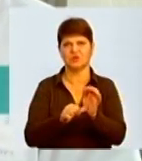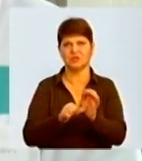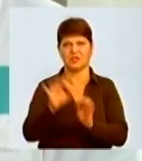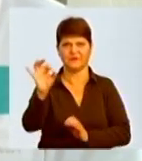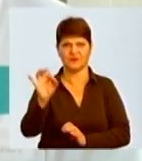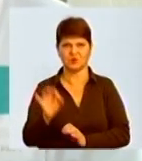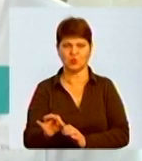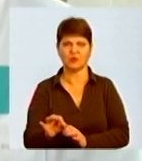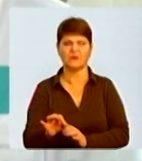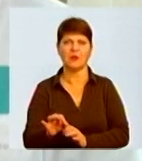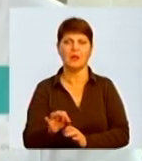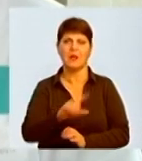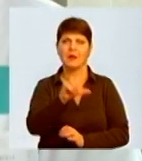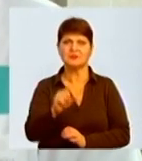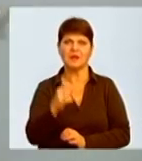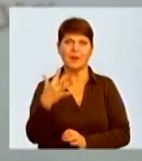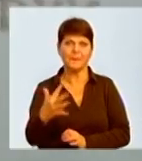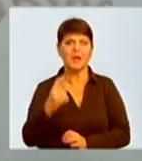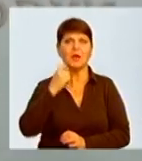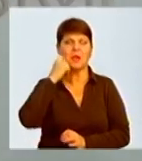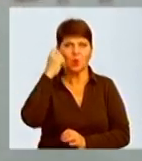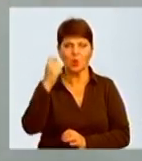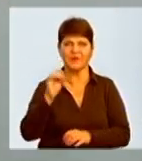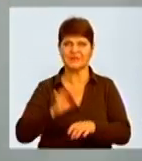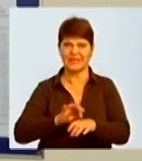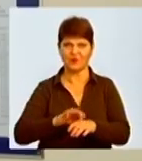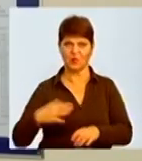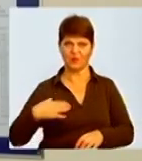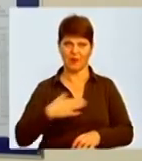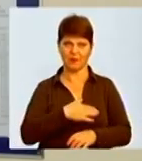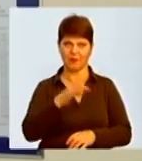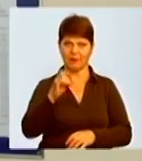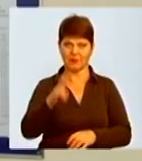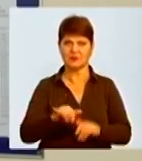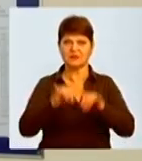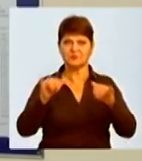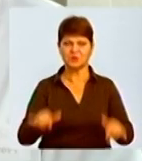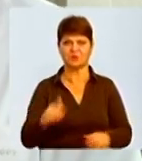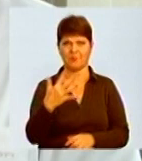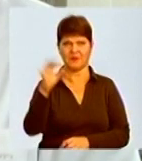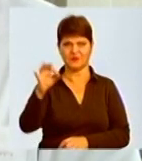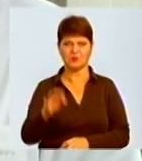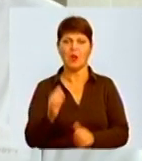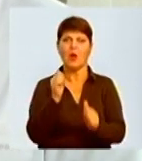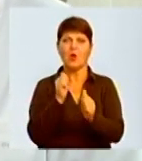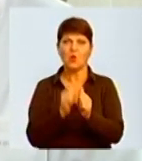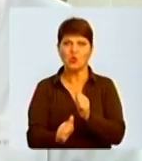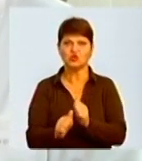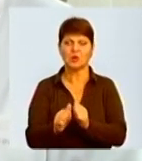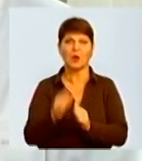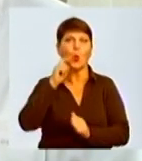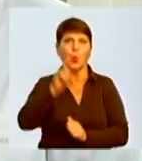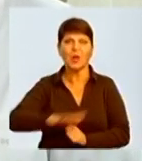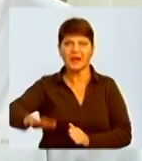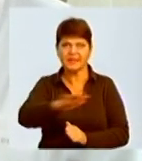на Вінниччині збільшилась на 21%. З огляду української статистики, кожні 60 хвилин у